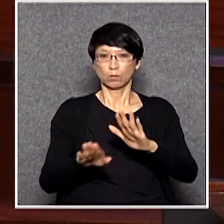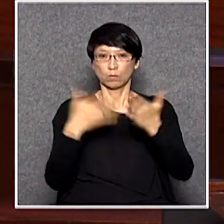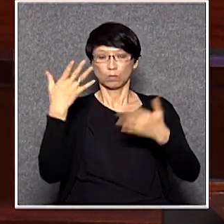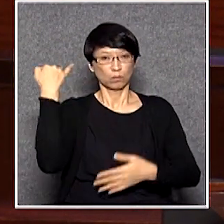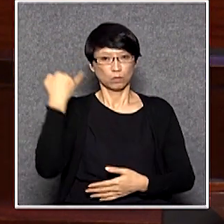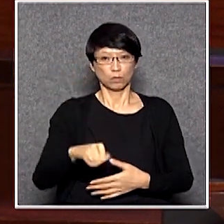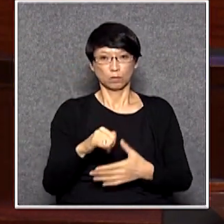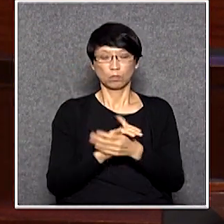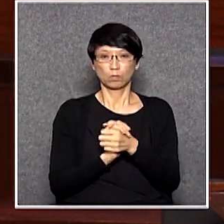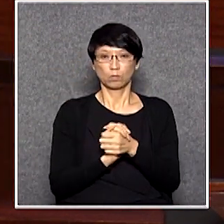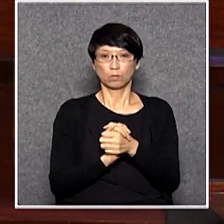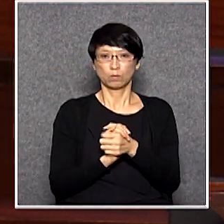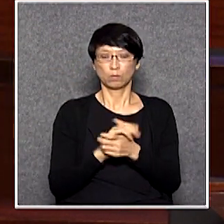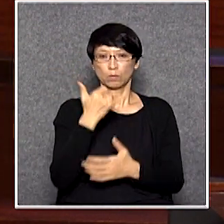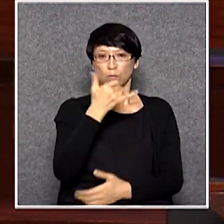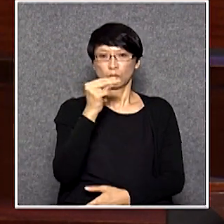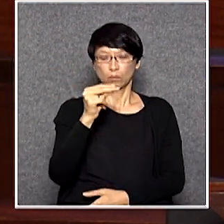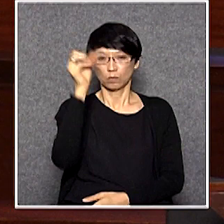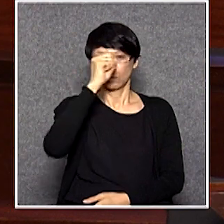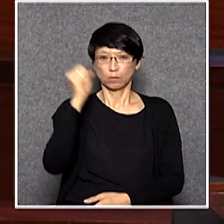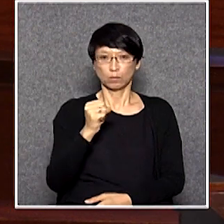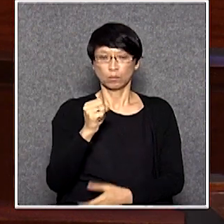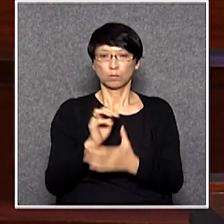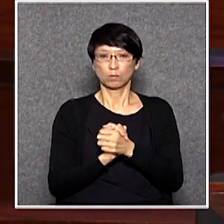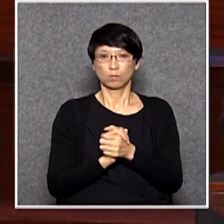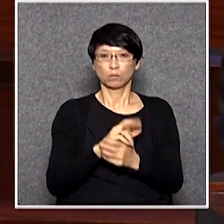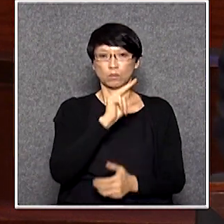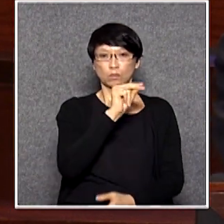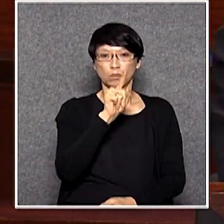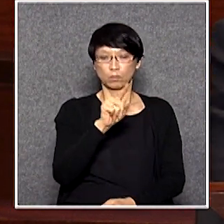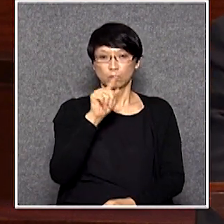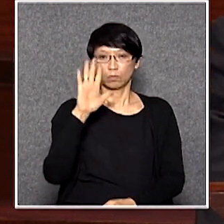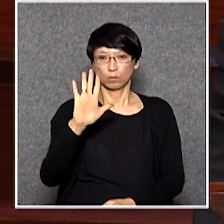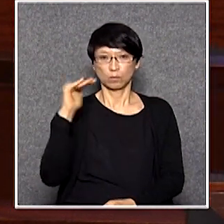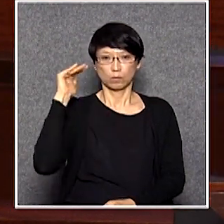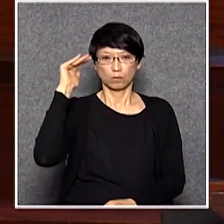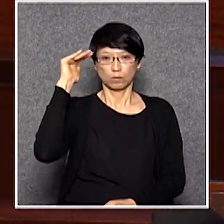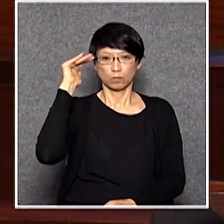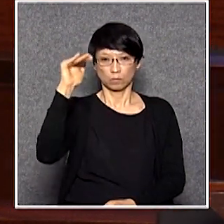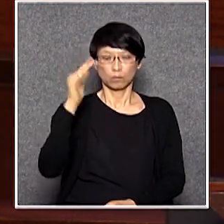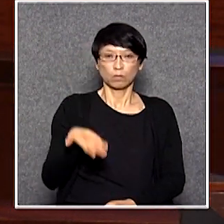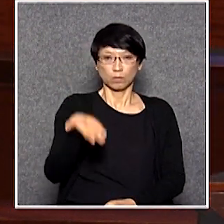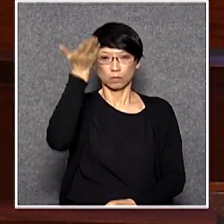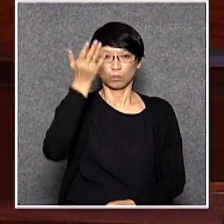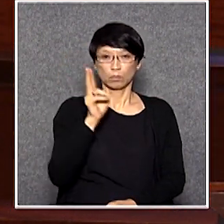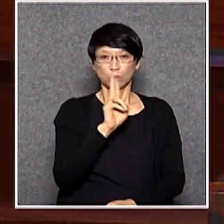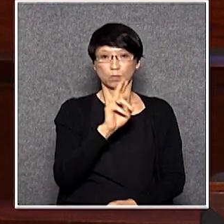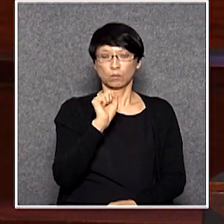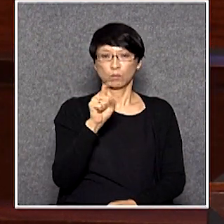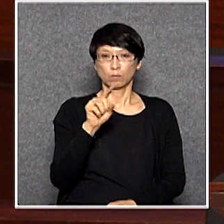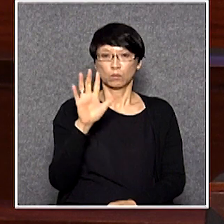有 67% 的機會會高於715億。跟住到2015年的4